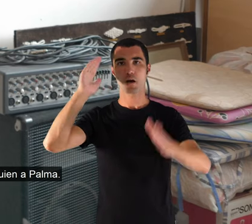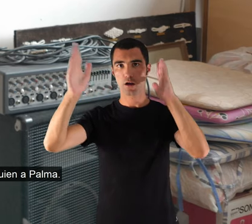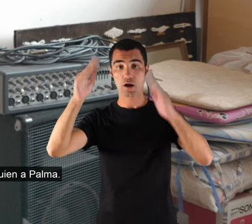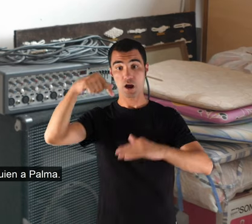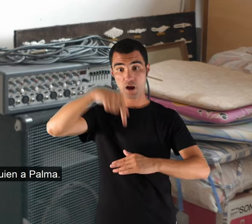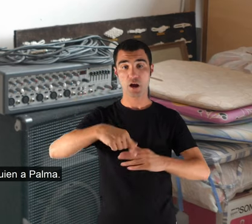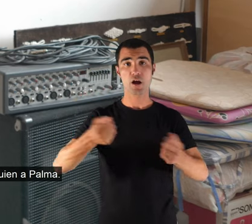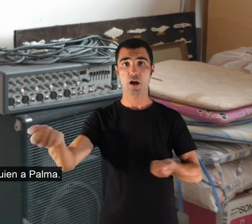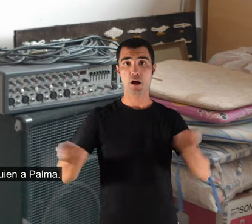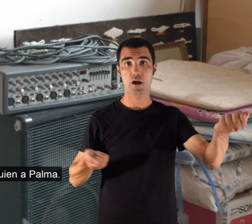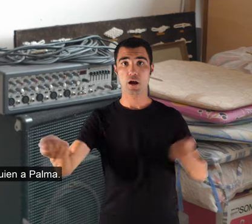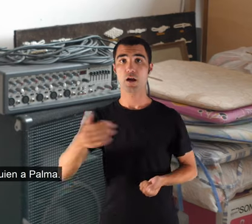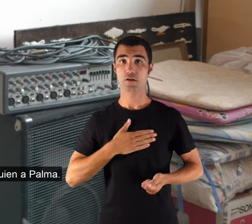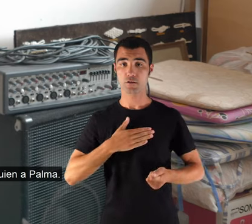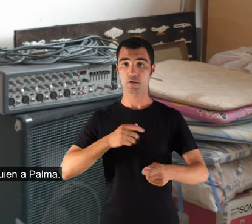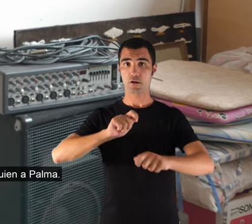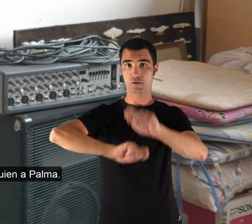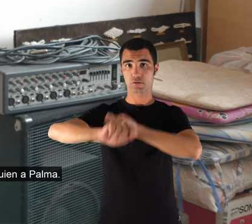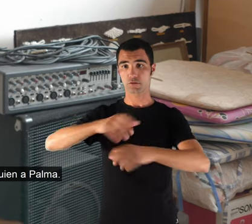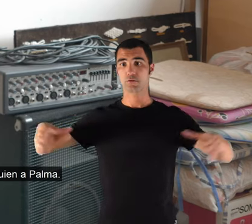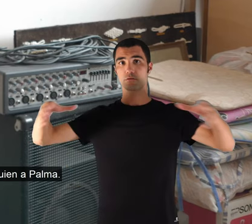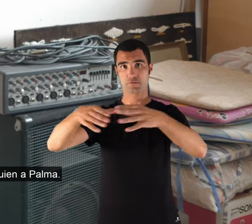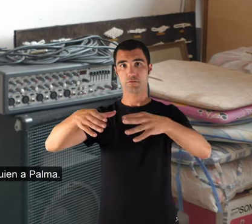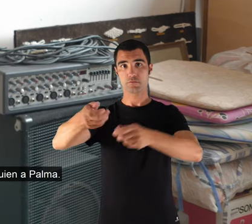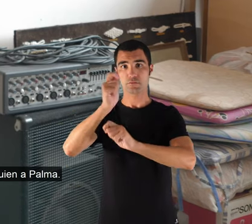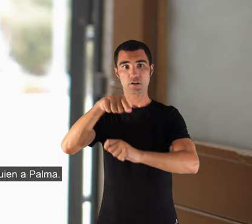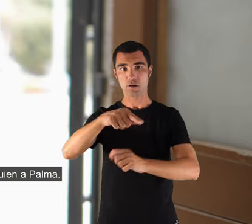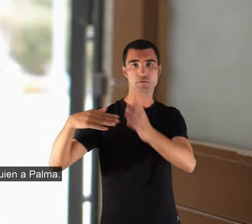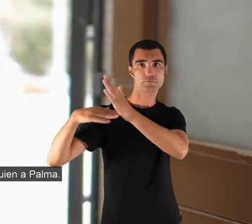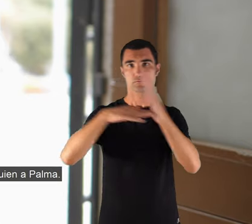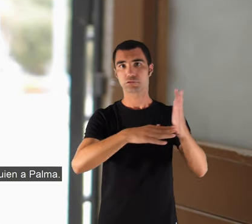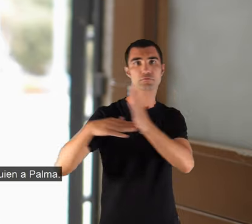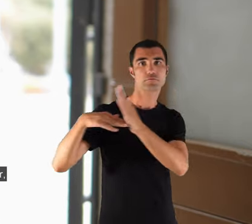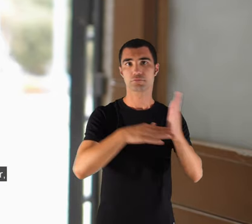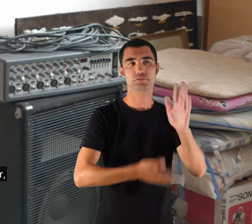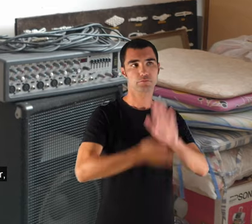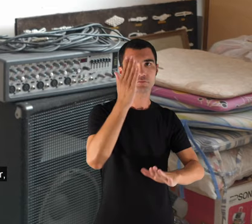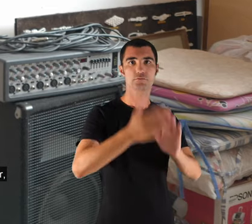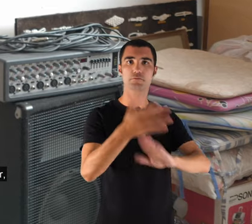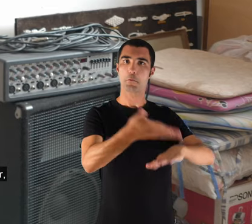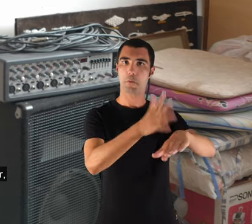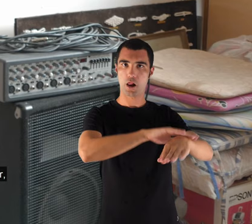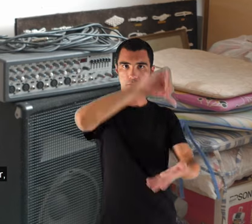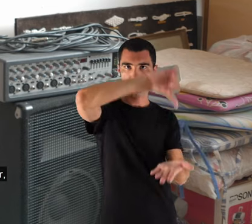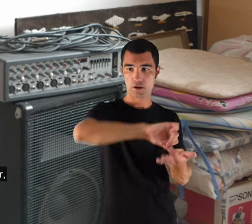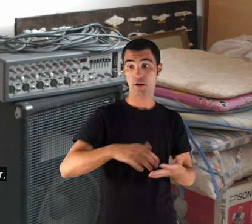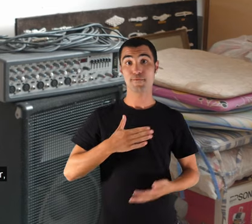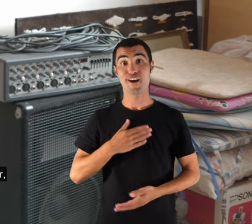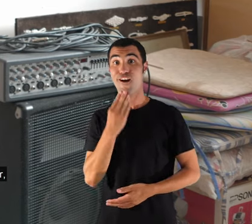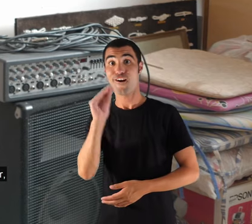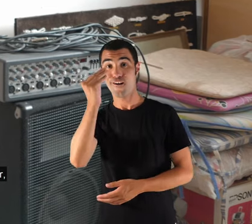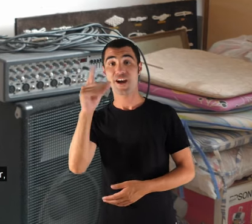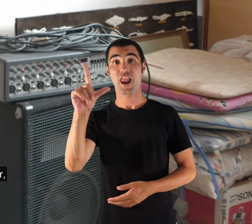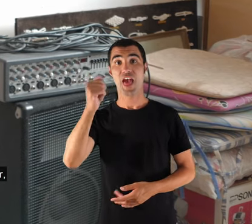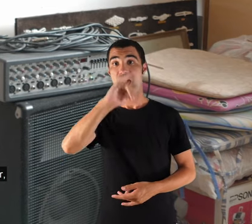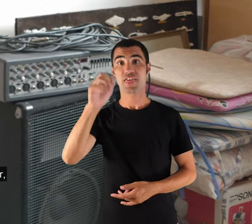camión de la cofreria i cada dia a les hores baixes els enduen cada palmo. Joven Lázaro va ser la primera